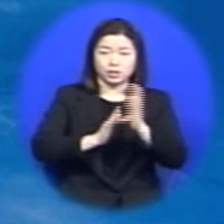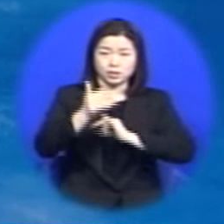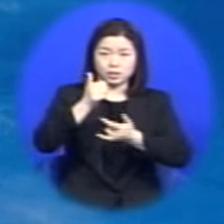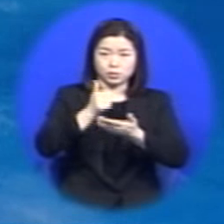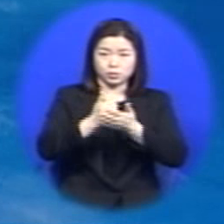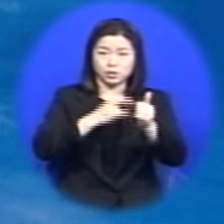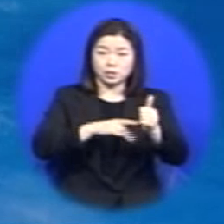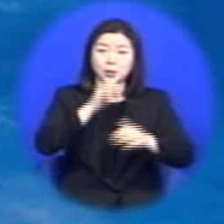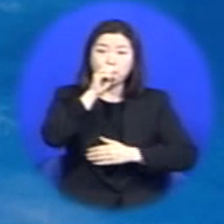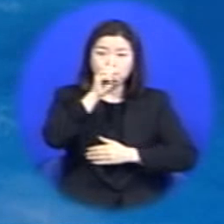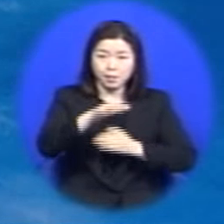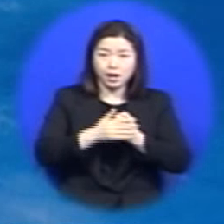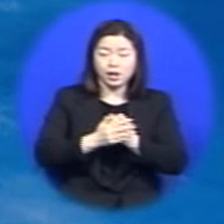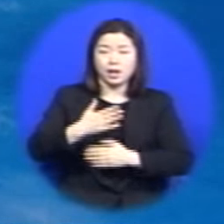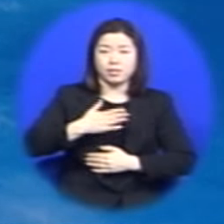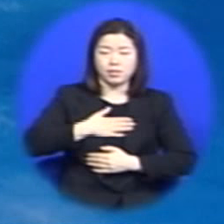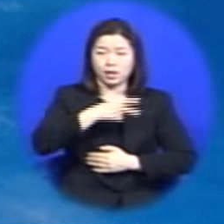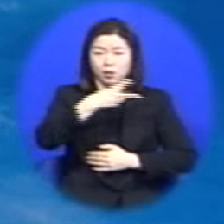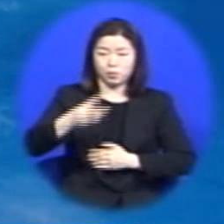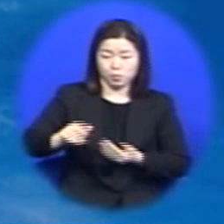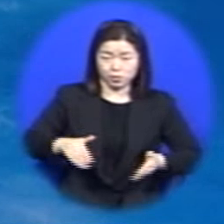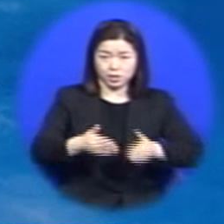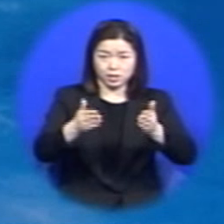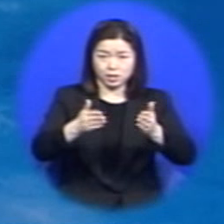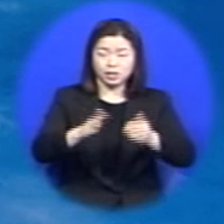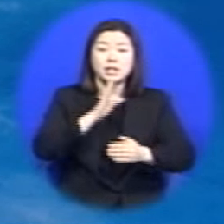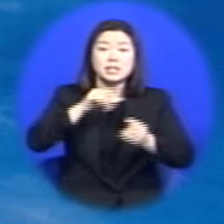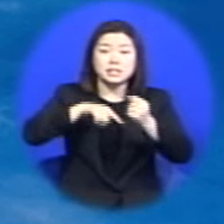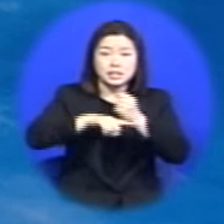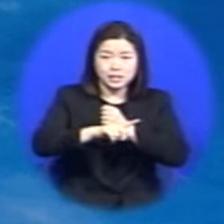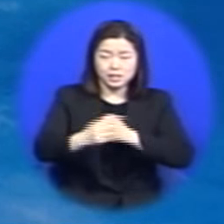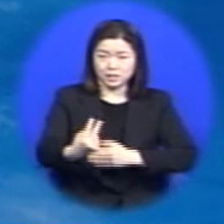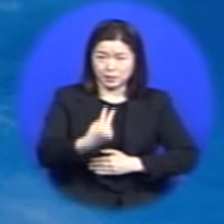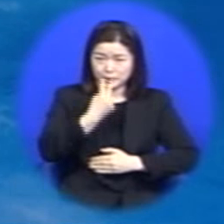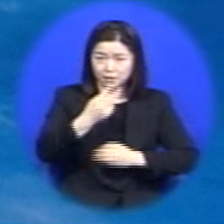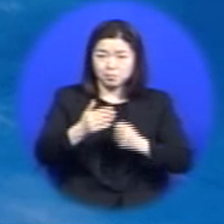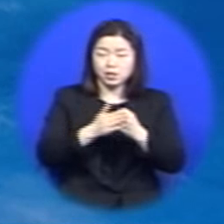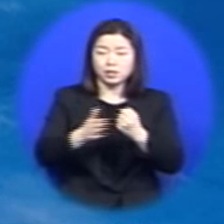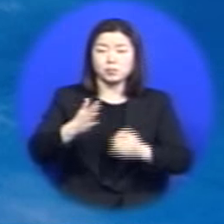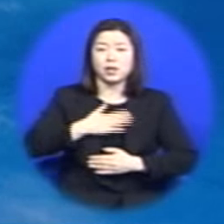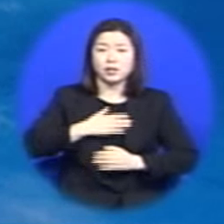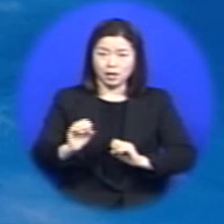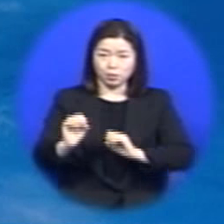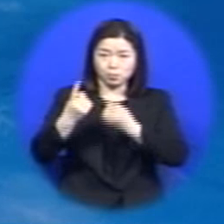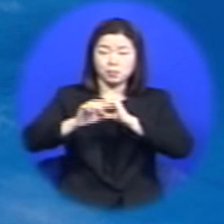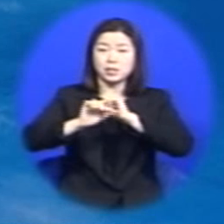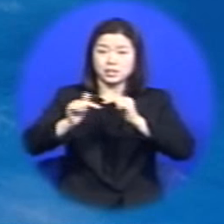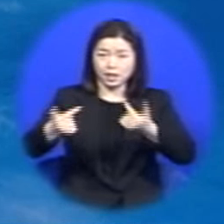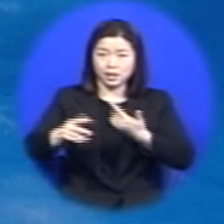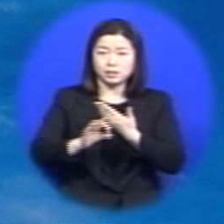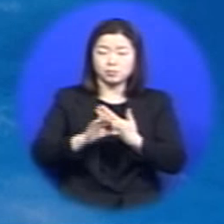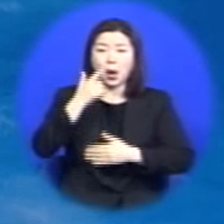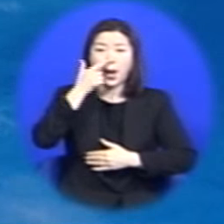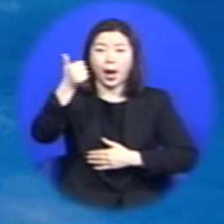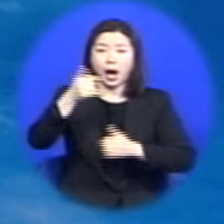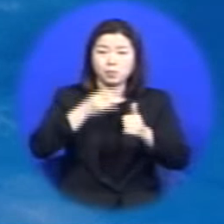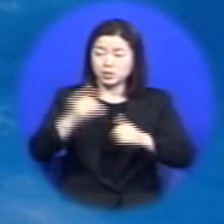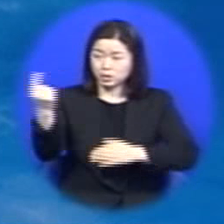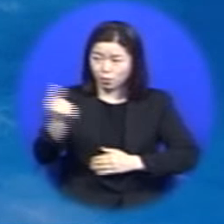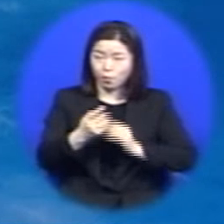예수께서 이르시되 내가 곧 길이요 진리요 생명이니 나로 말미암지 않고는 아버지께로 올